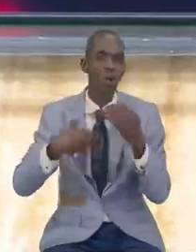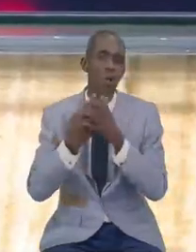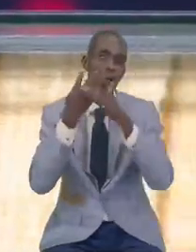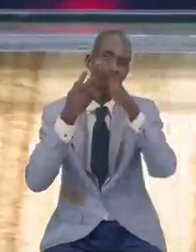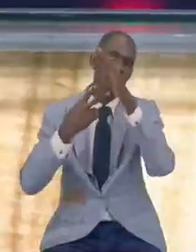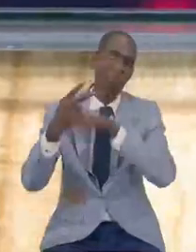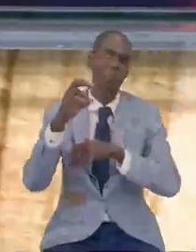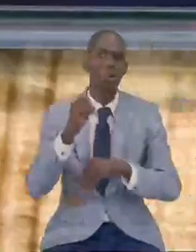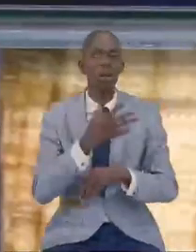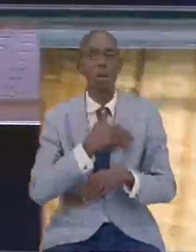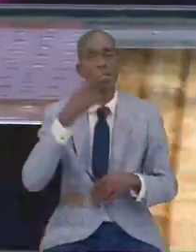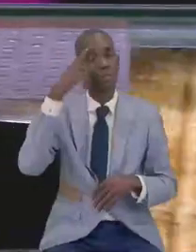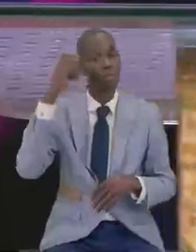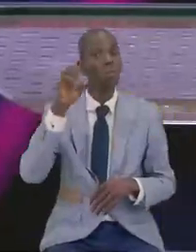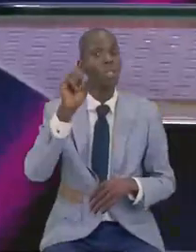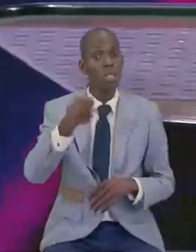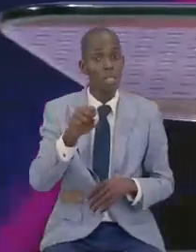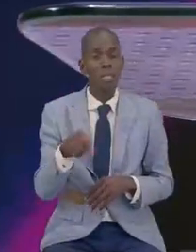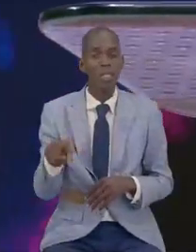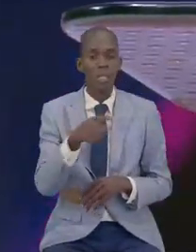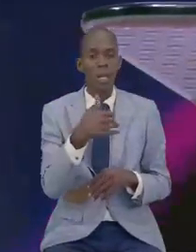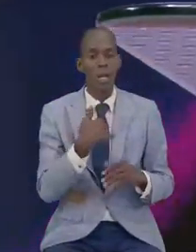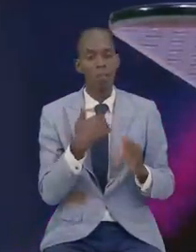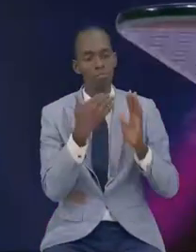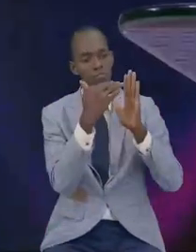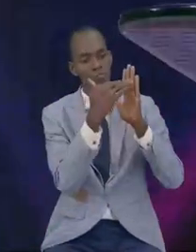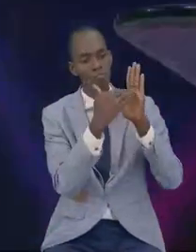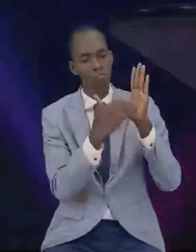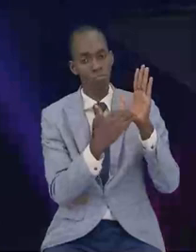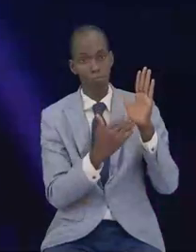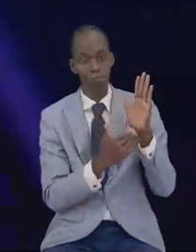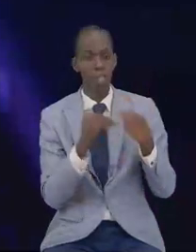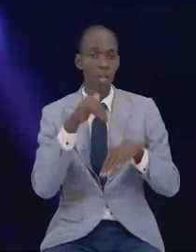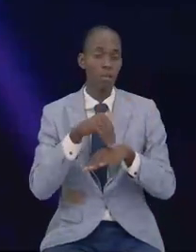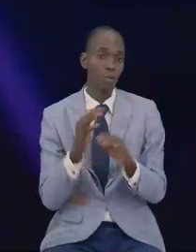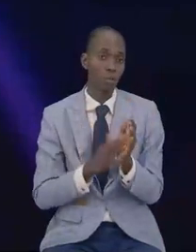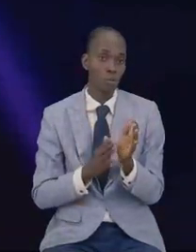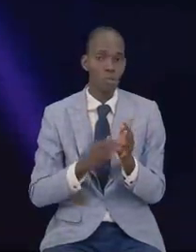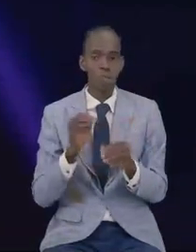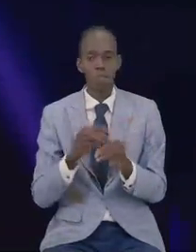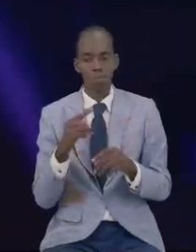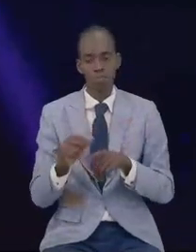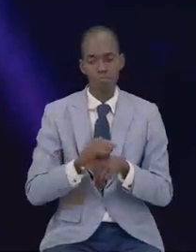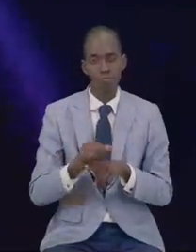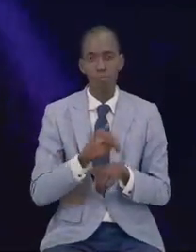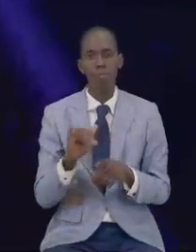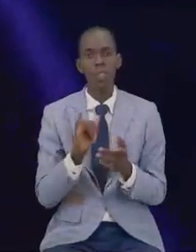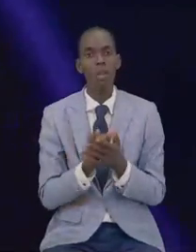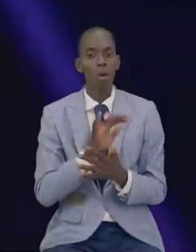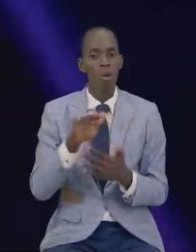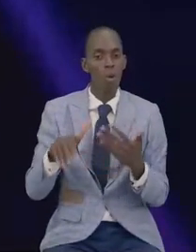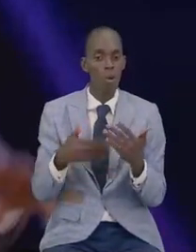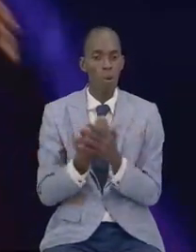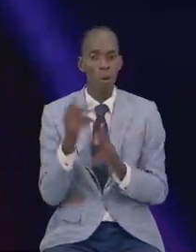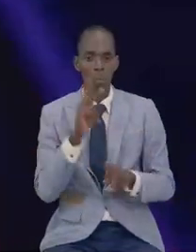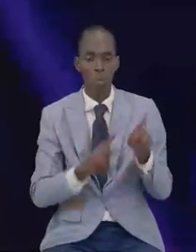Ici, c'est clair qu'ils ont un programme à l'école au cours de